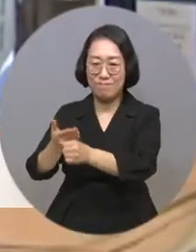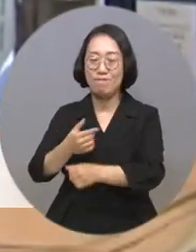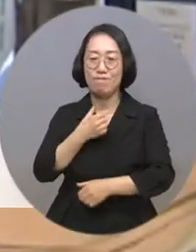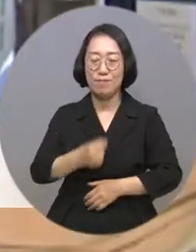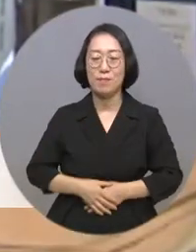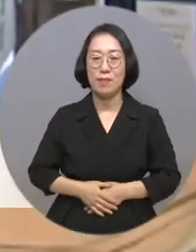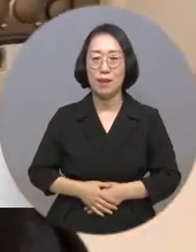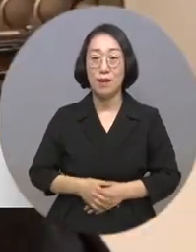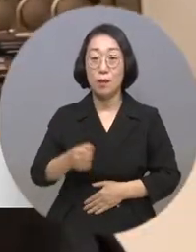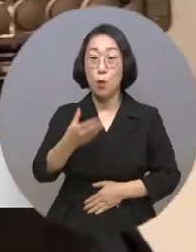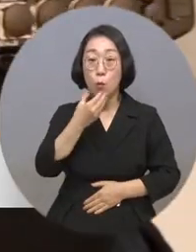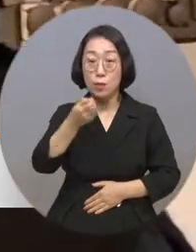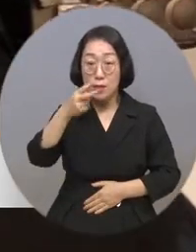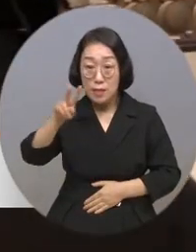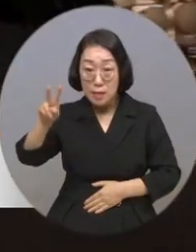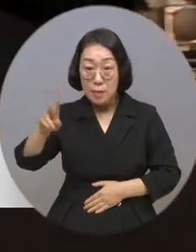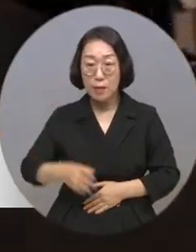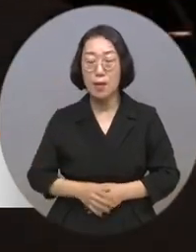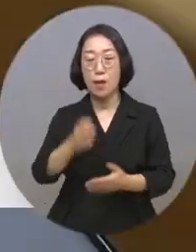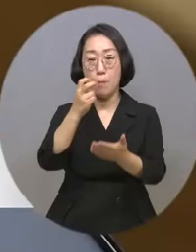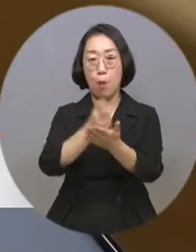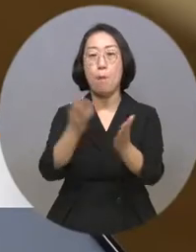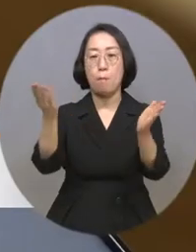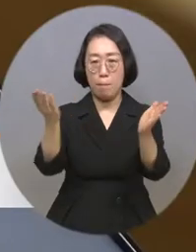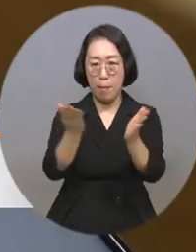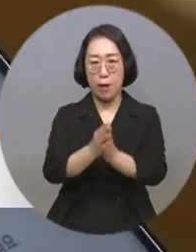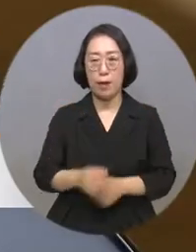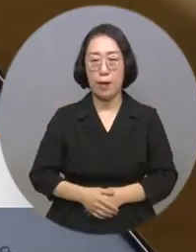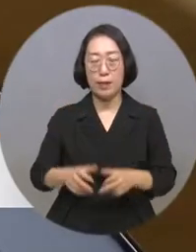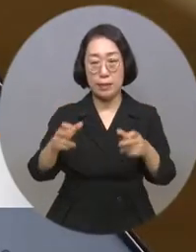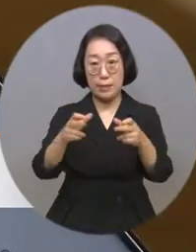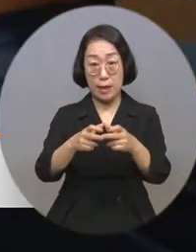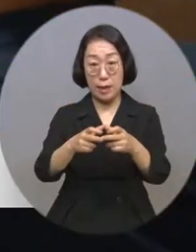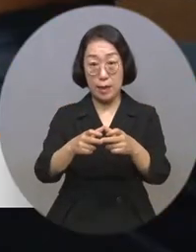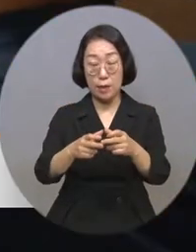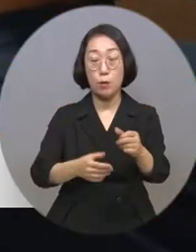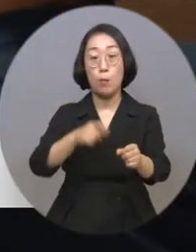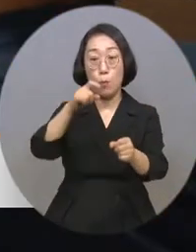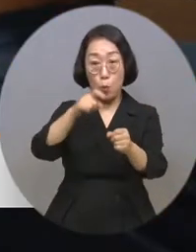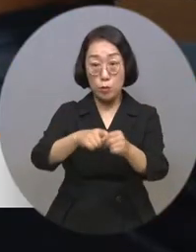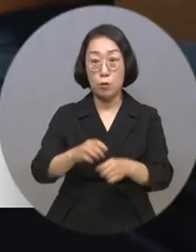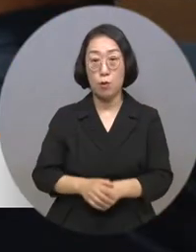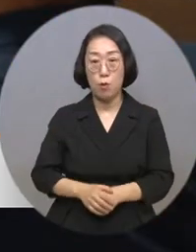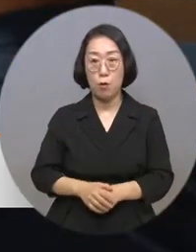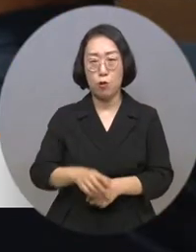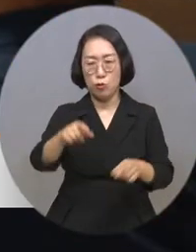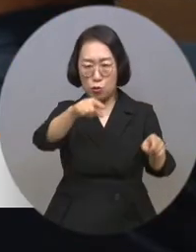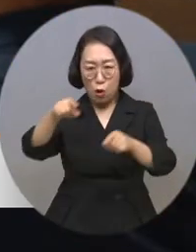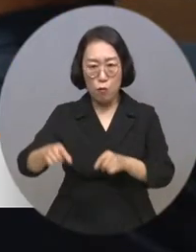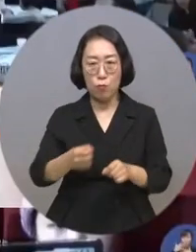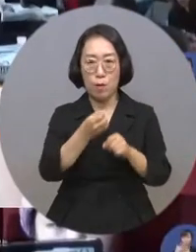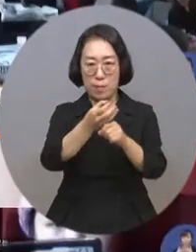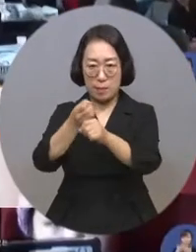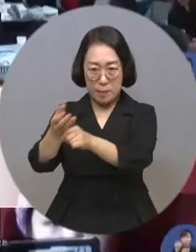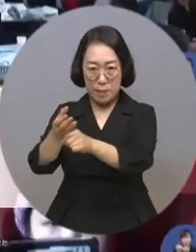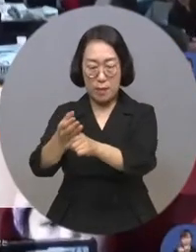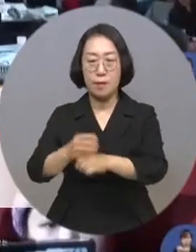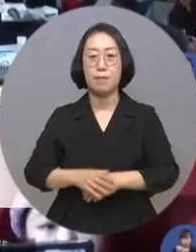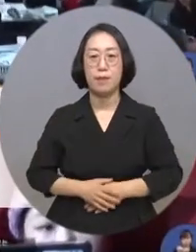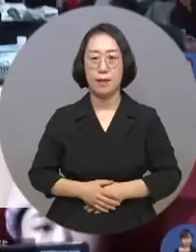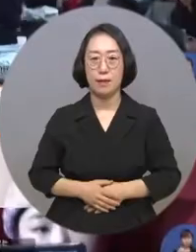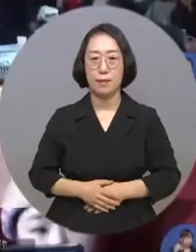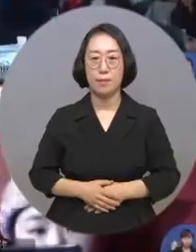한편 복지TV는 방송법에 따른 장애인 복지 채널로 인정받아 전국에 의무 전송되고 있습니다. 복지TV